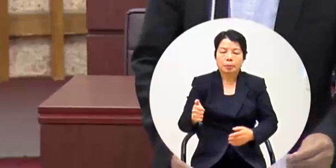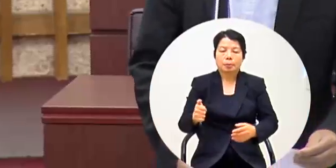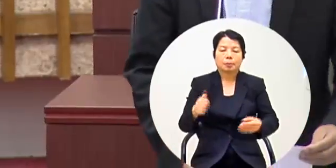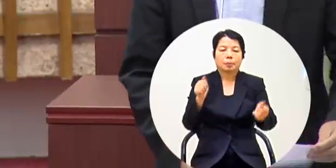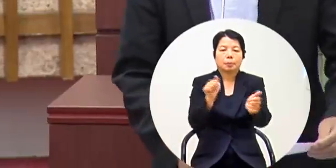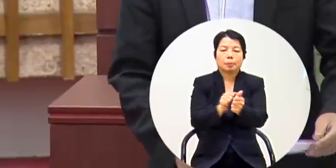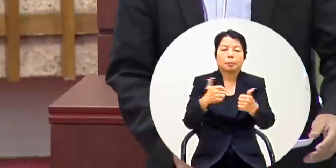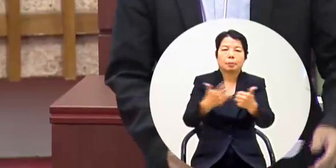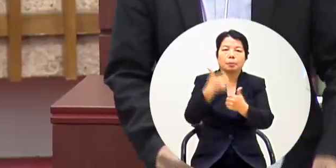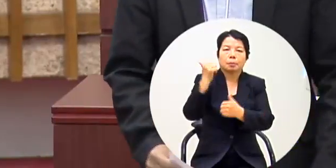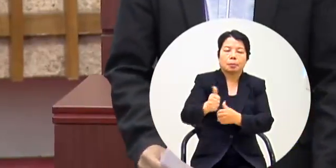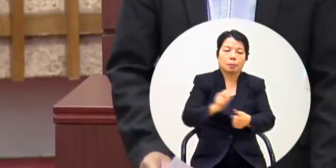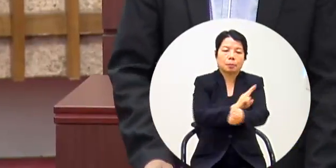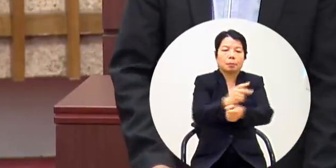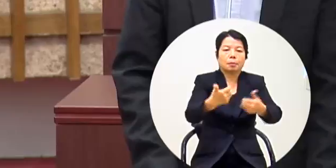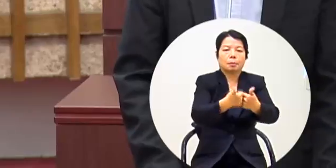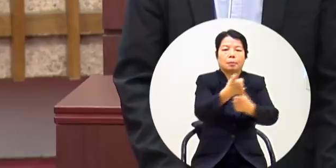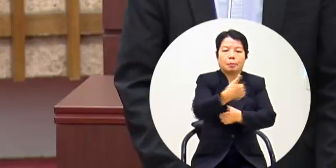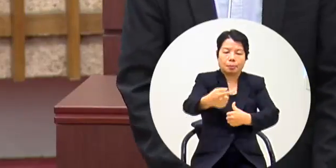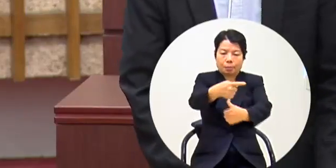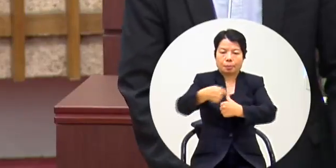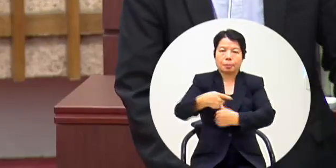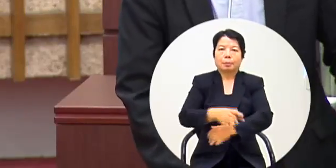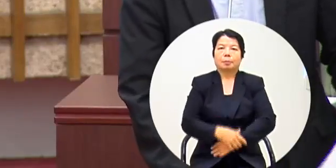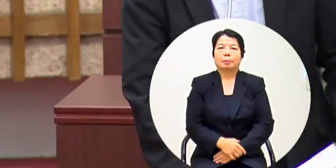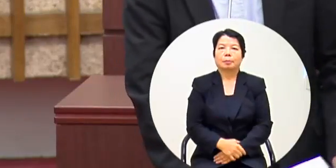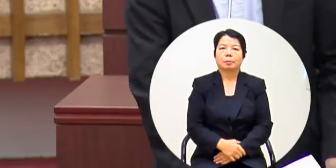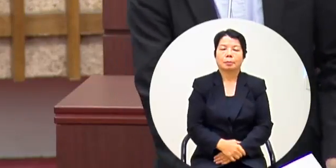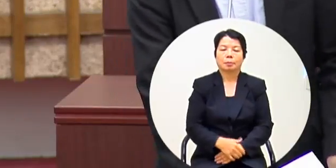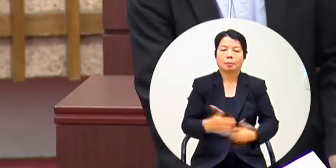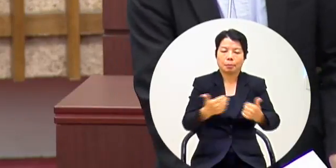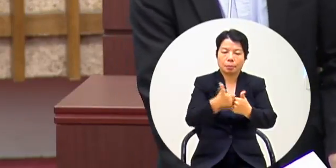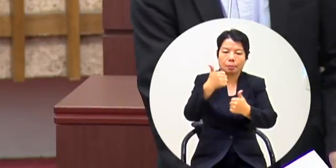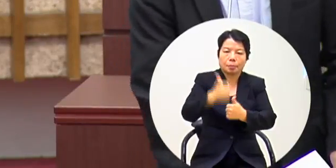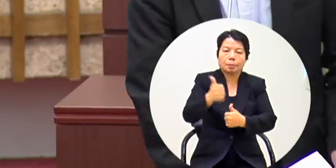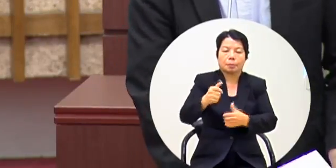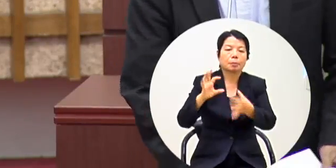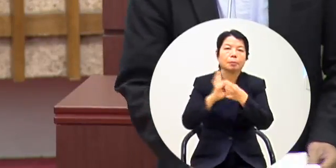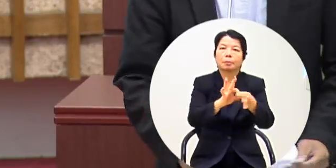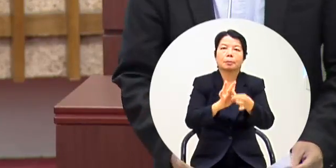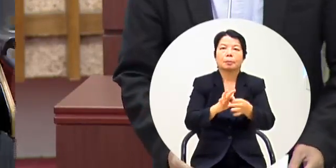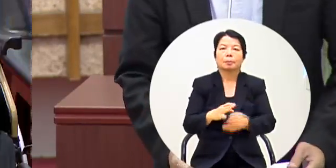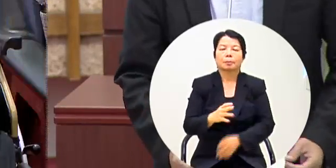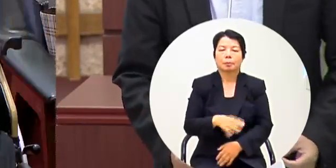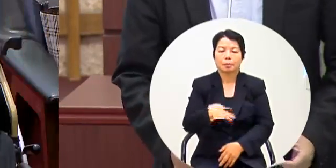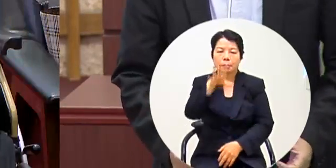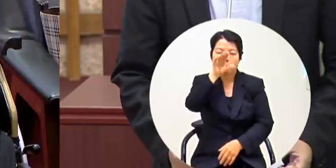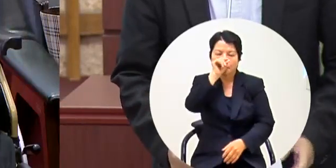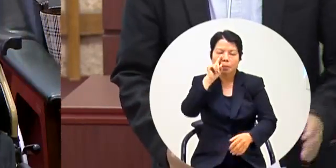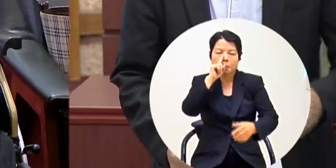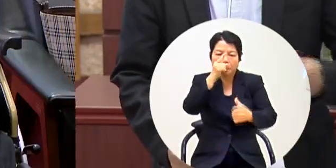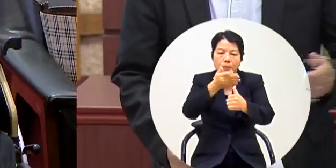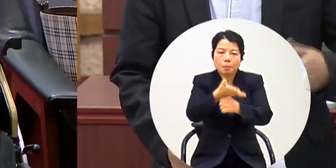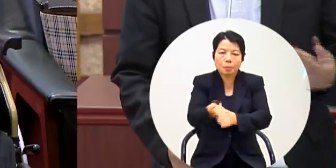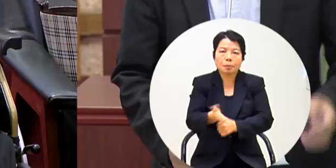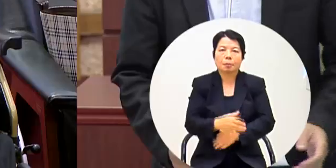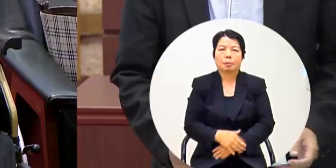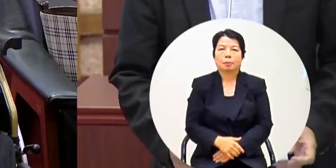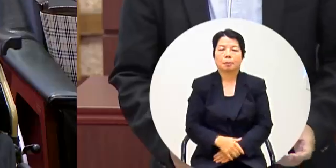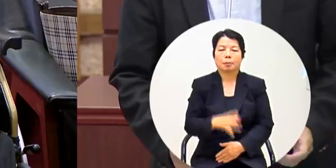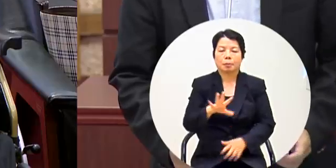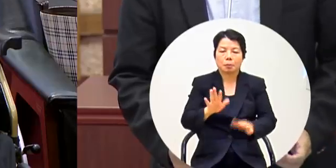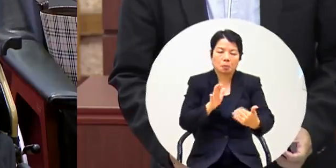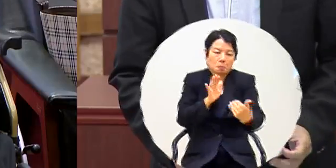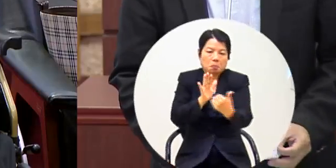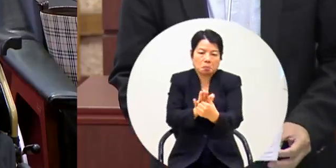哈。那议员这边提到的相关的，其实空污的这一个包含防治或者是一些类